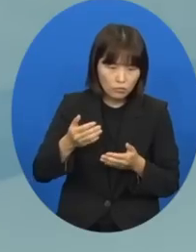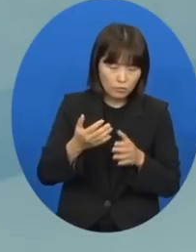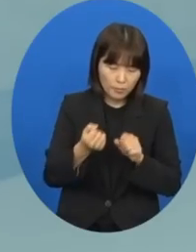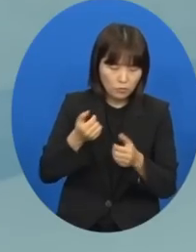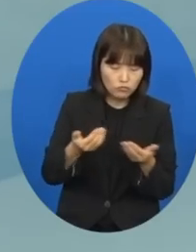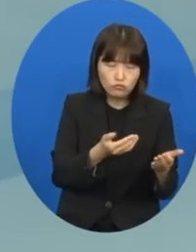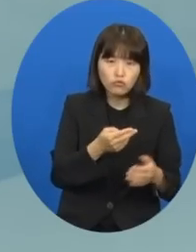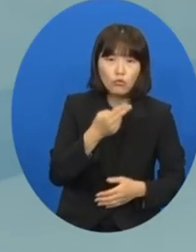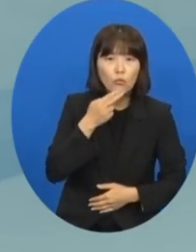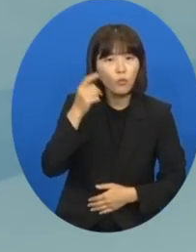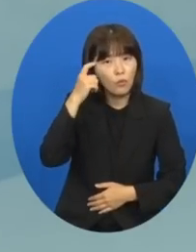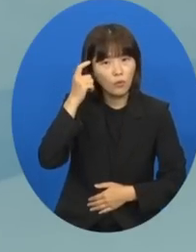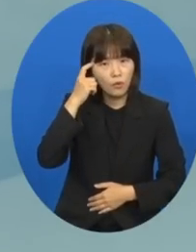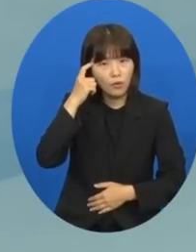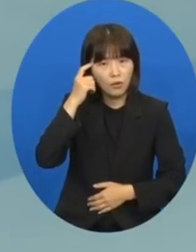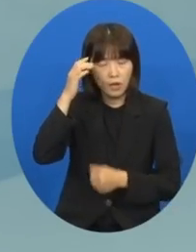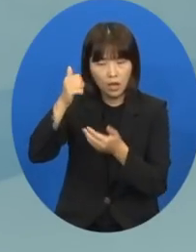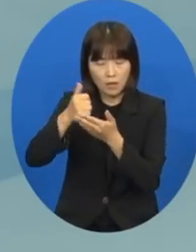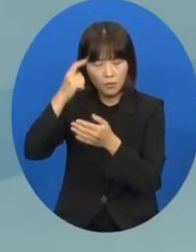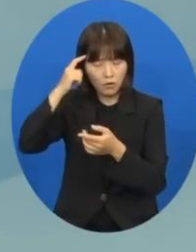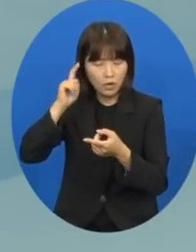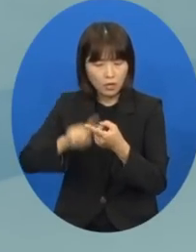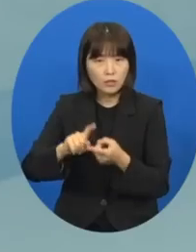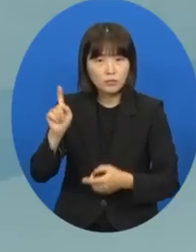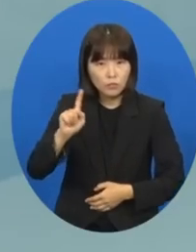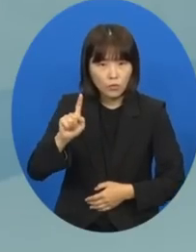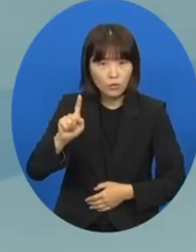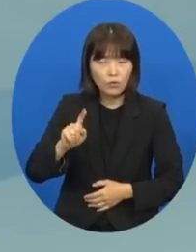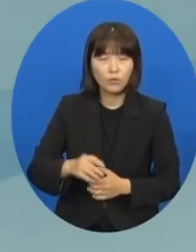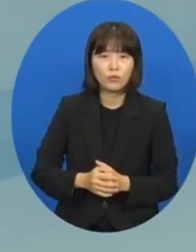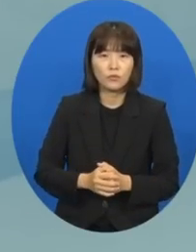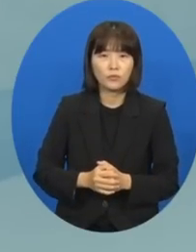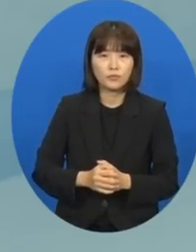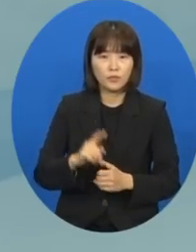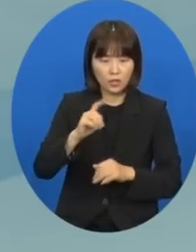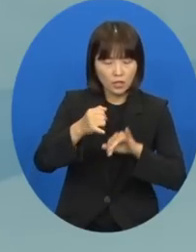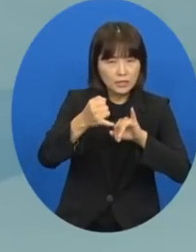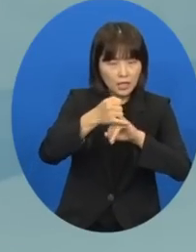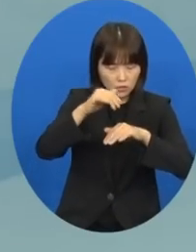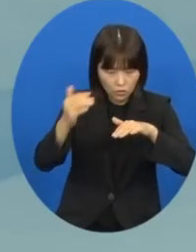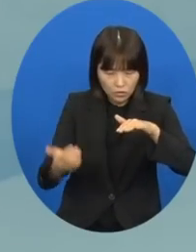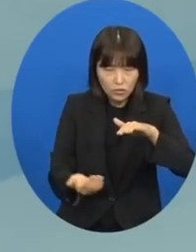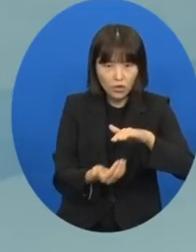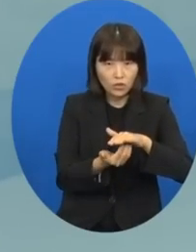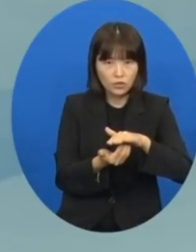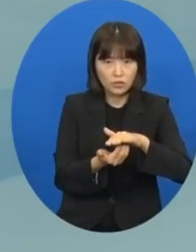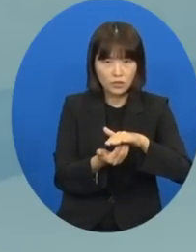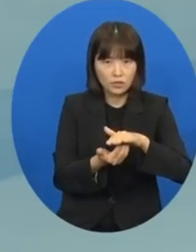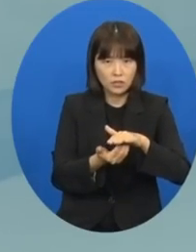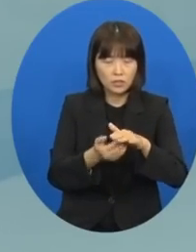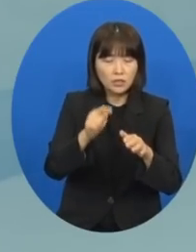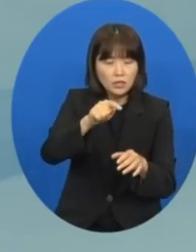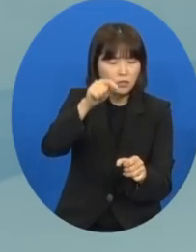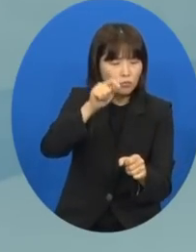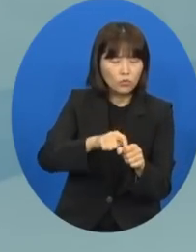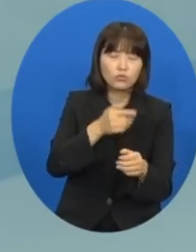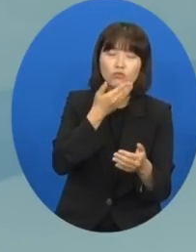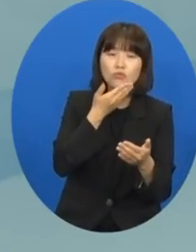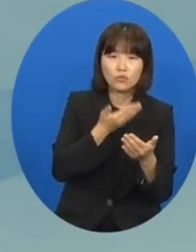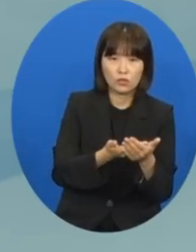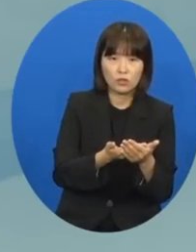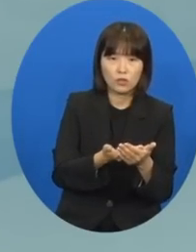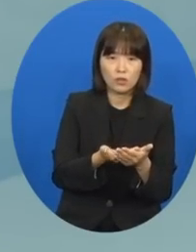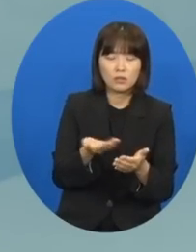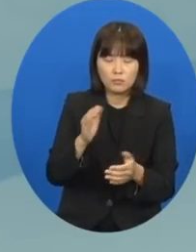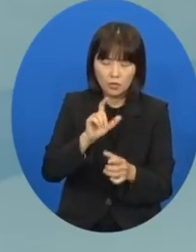하나님의 관심은 또 우리를 보실 때에 어떤 약속의 성취, 목적도 귀하죠. 그런데 여러분 더 중요한